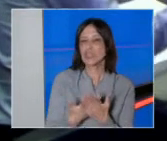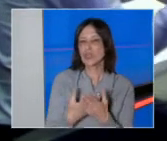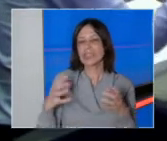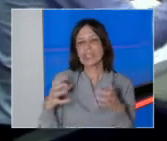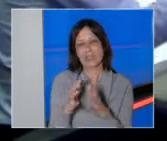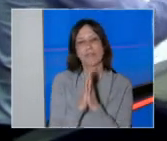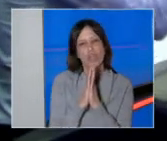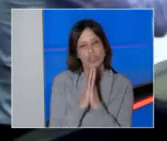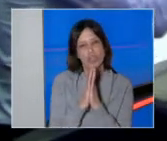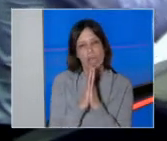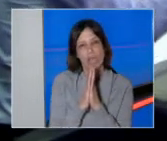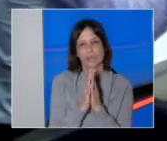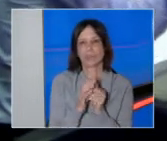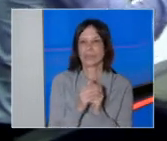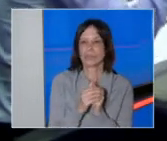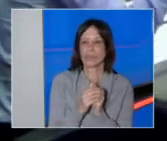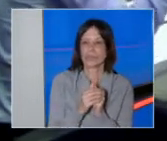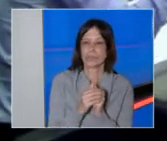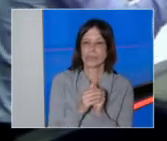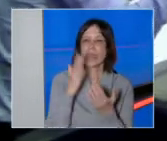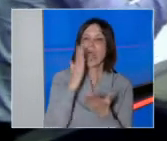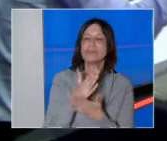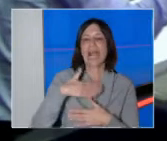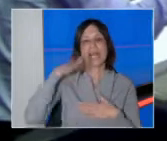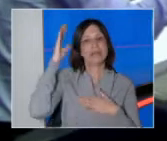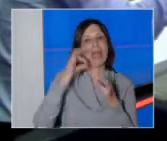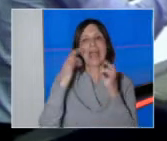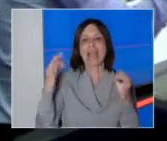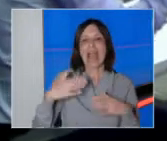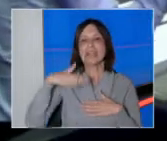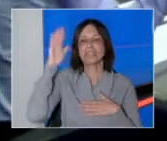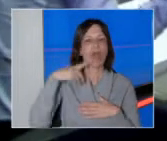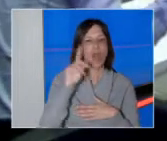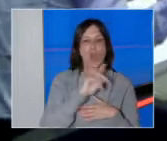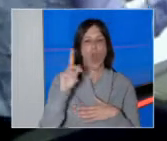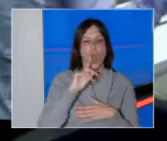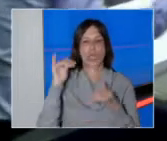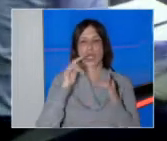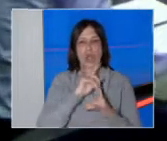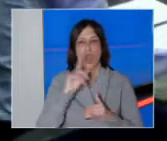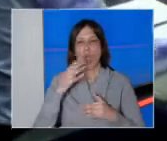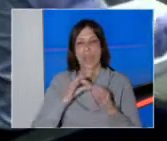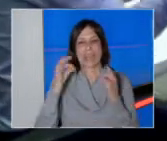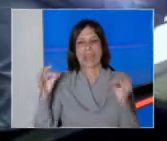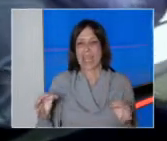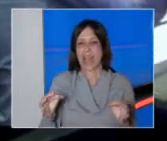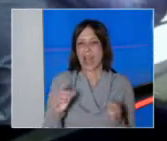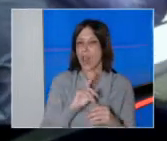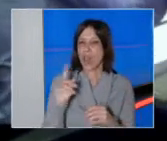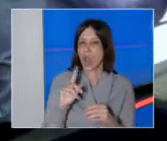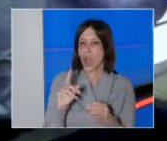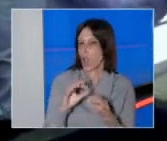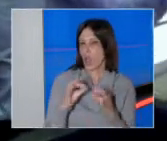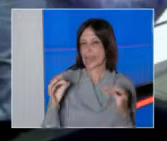בבקשה. אני חייב עכשיו לאשר את זה. באמצע הצבעה, התחילה כבר הצבעה. לא, לא, היא לא התחילה, לא, אתם אומרים. התחילה הצבעה, אלא לך. לא,